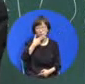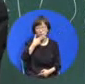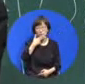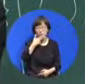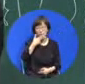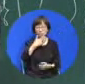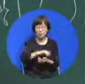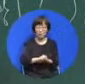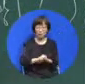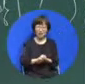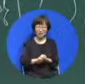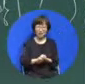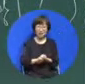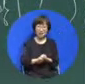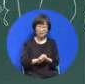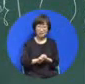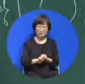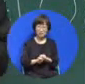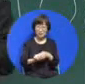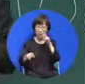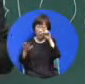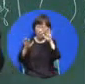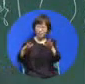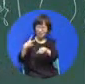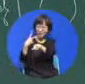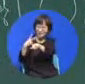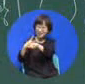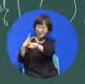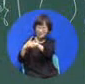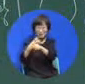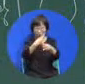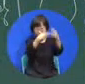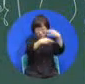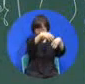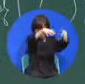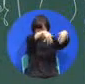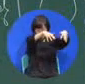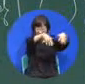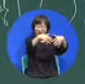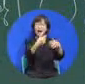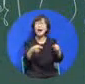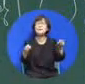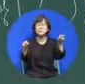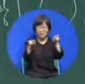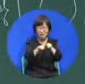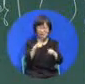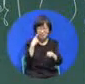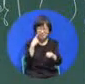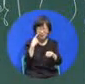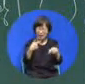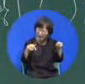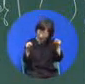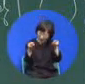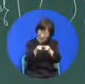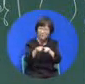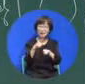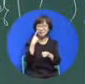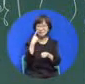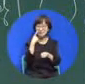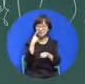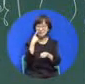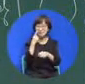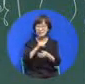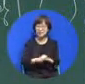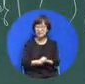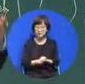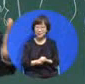그런데 교사니까요, 같이 하세요. And since you are teachers, do it together with them. 한두 번 하면 역사를 납니다. Even if you do it a couple